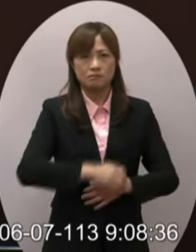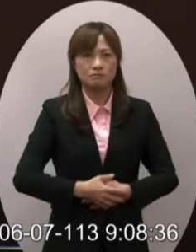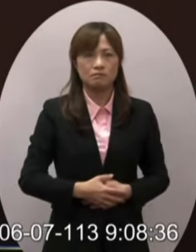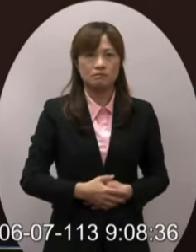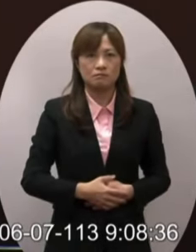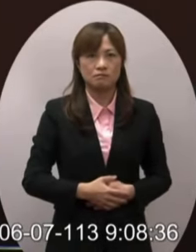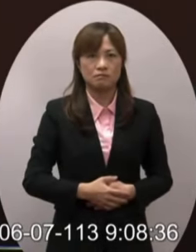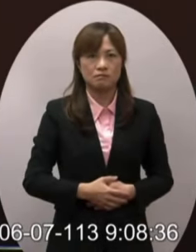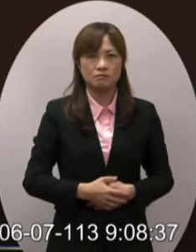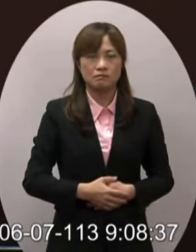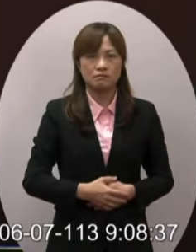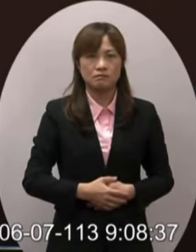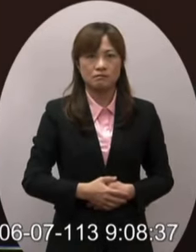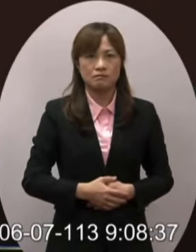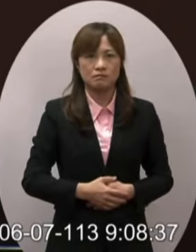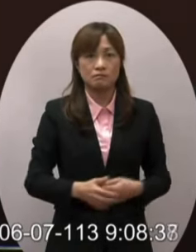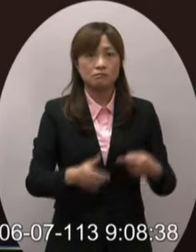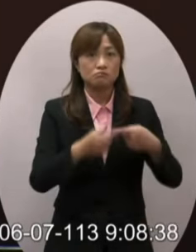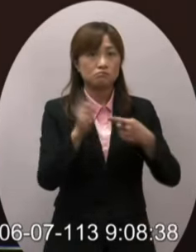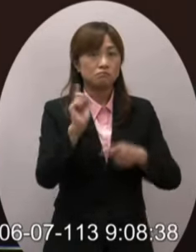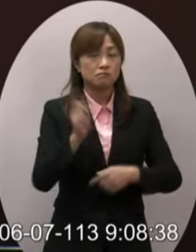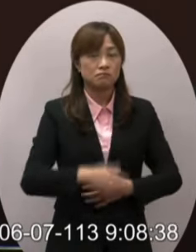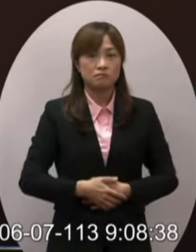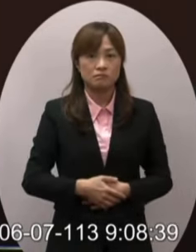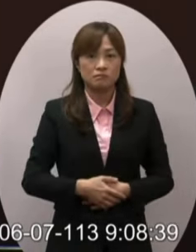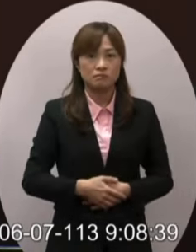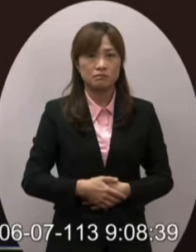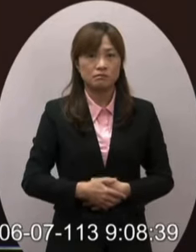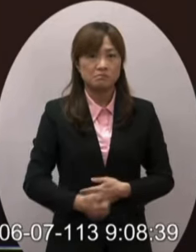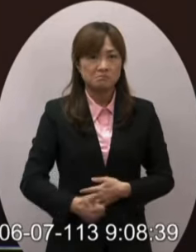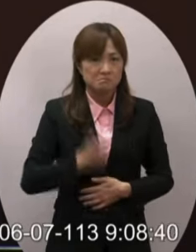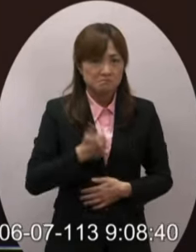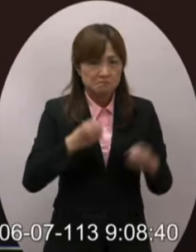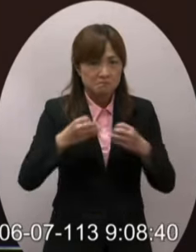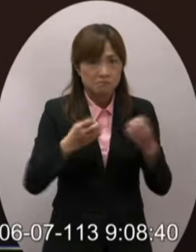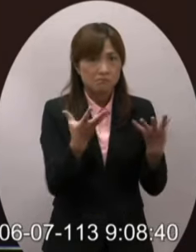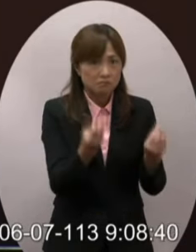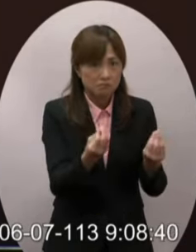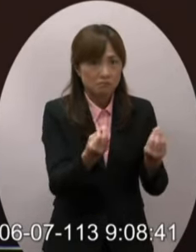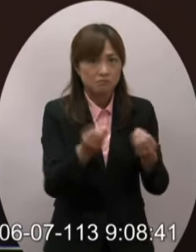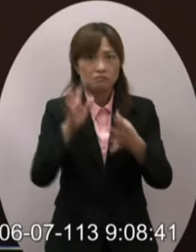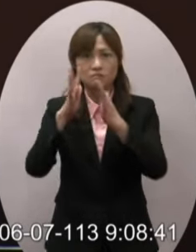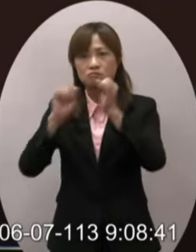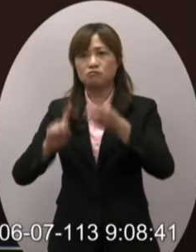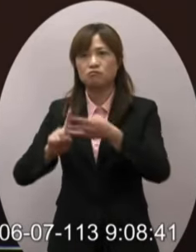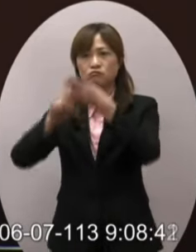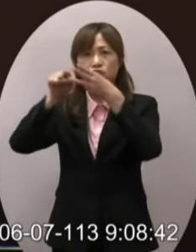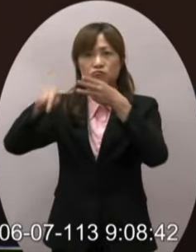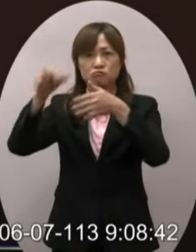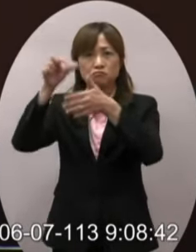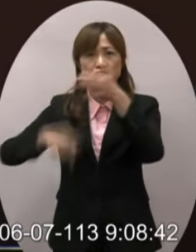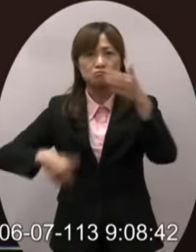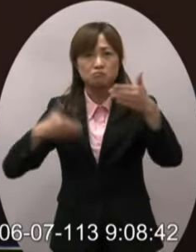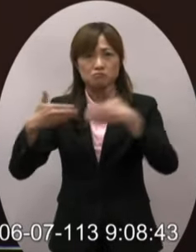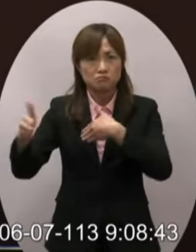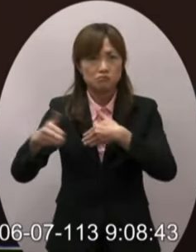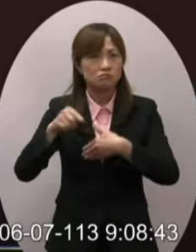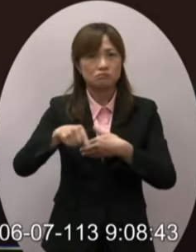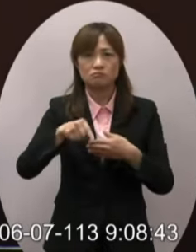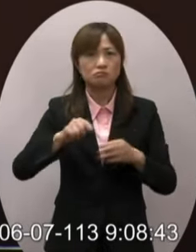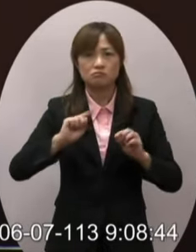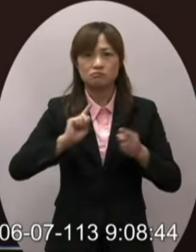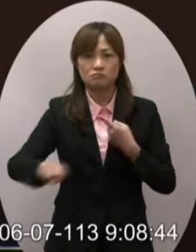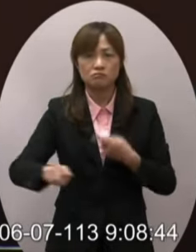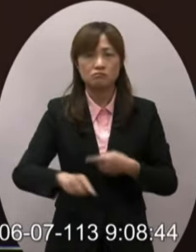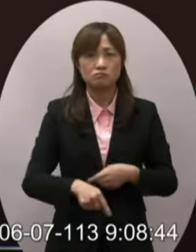泰7次。第一个，没有实质讨论，违反民主原则。一场专报，